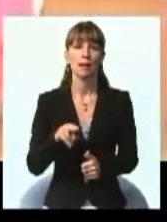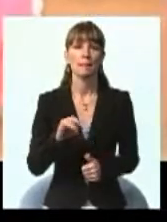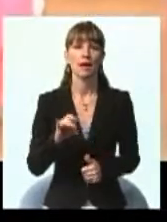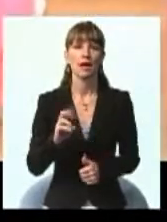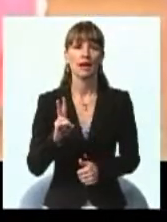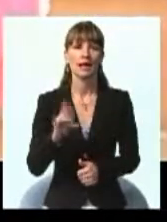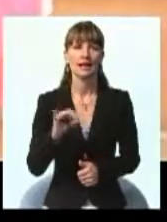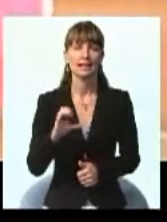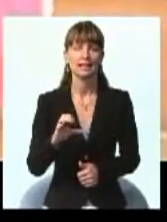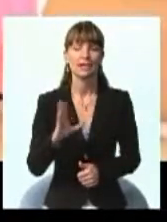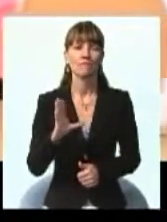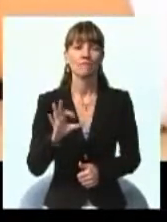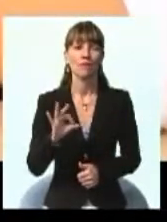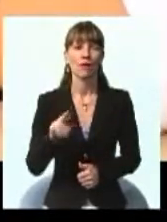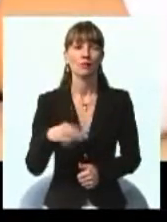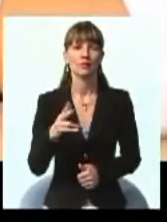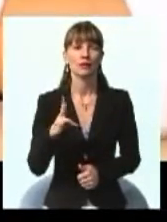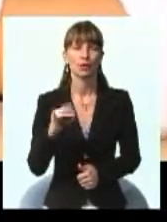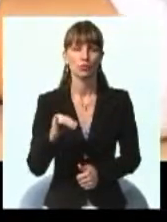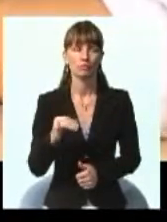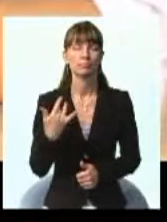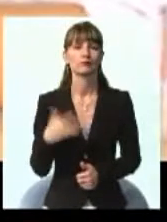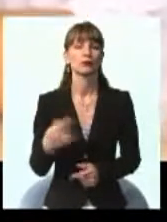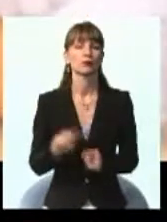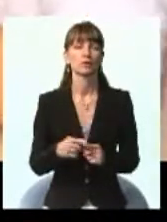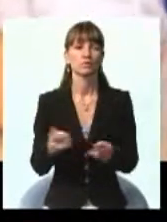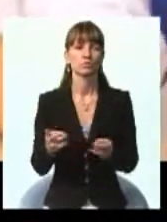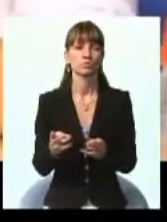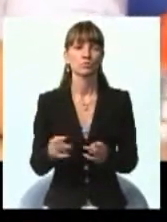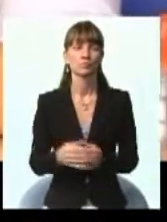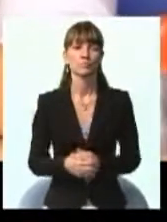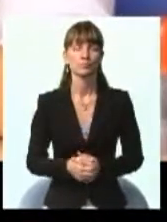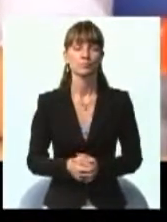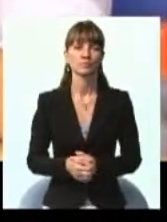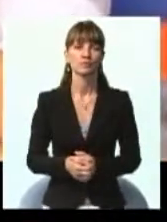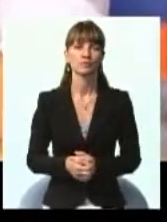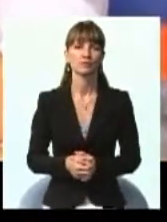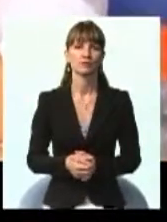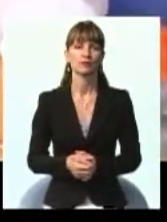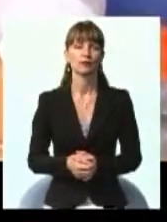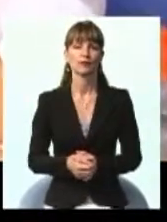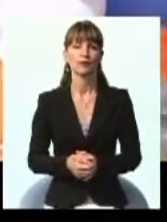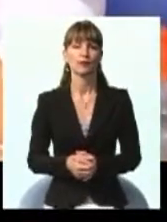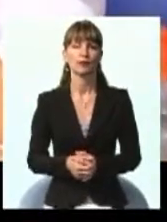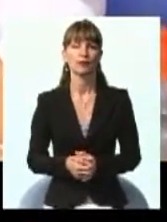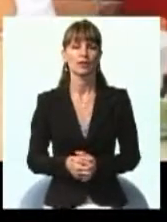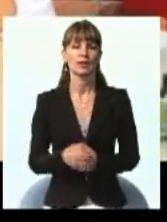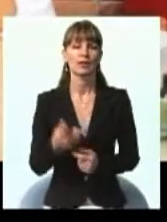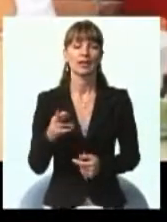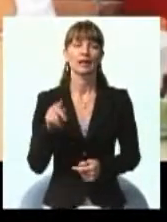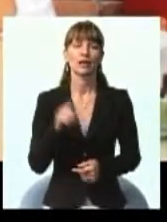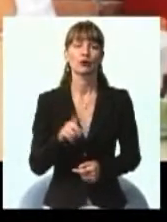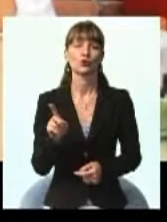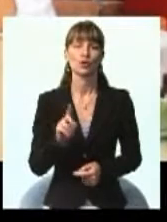водню або гідрооксид водню. Для чого використовується перекис водню? В медицині для того,